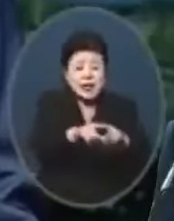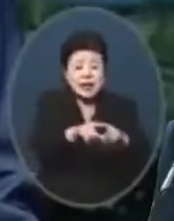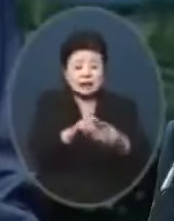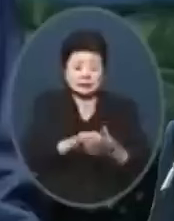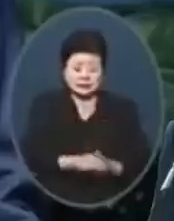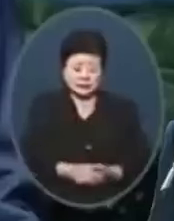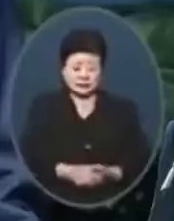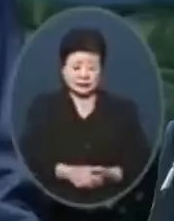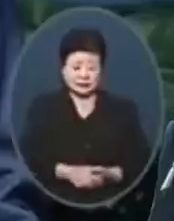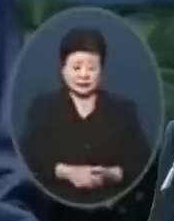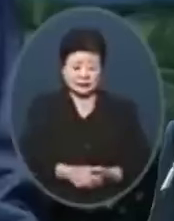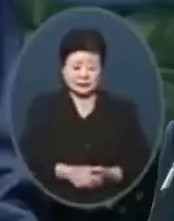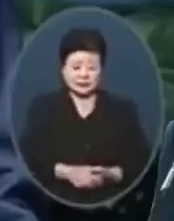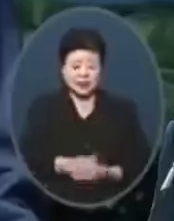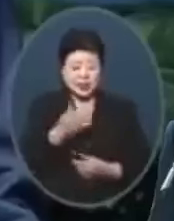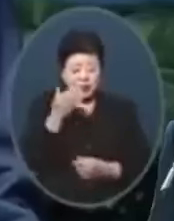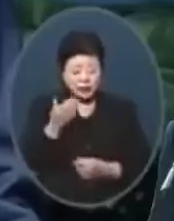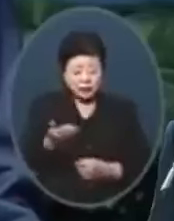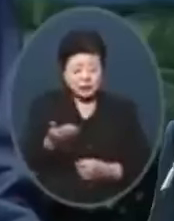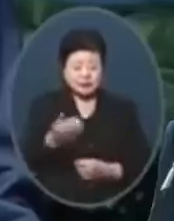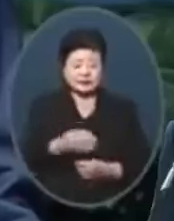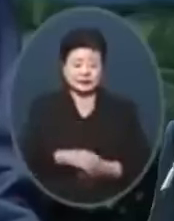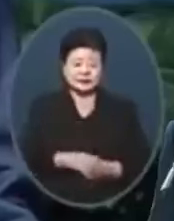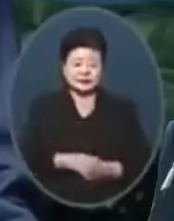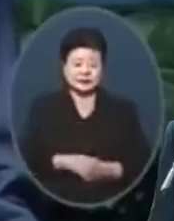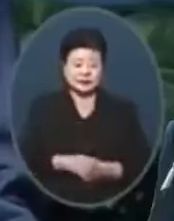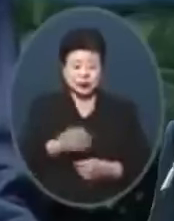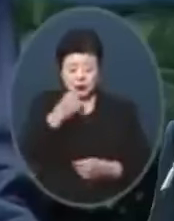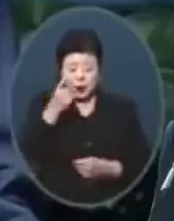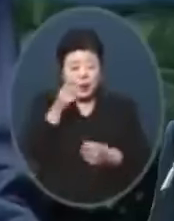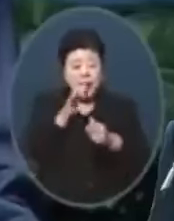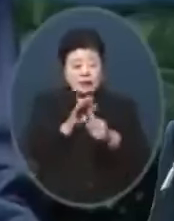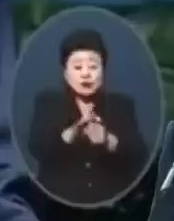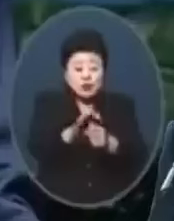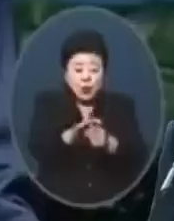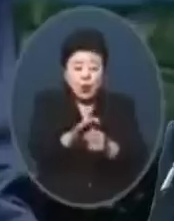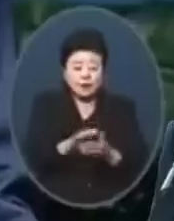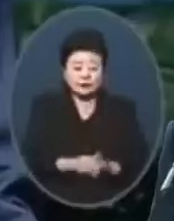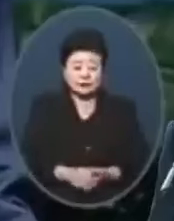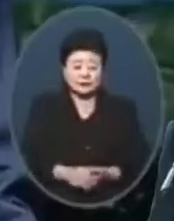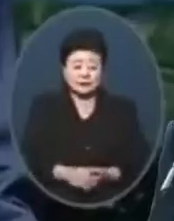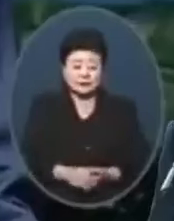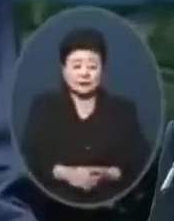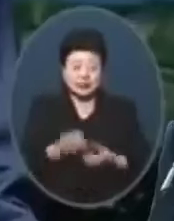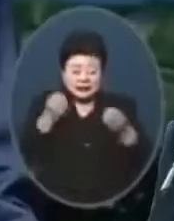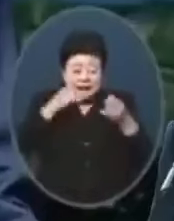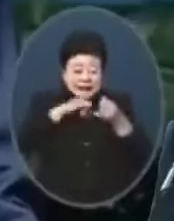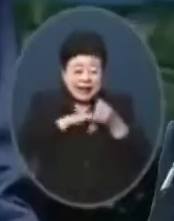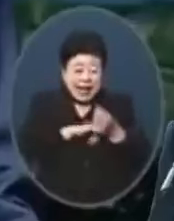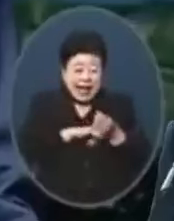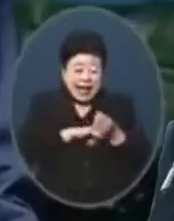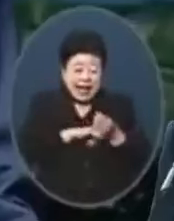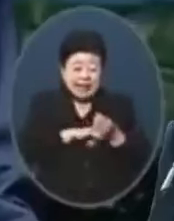서서 여러분을 돌봐주셨는데 그 다음 신약